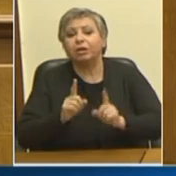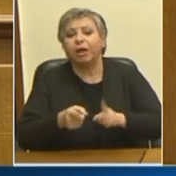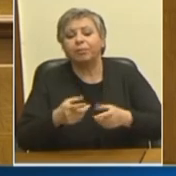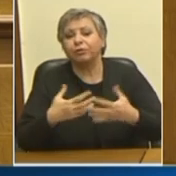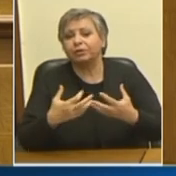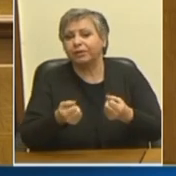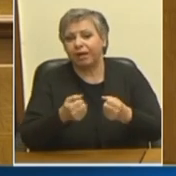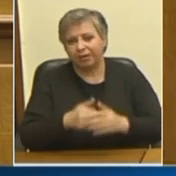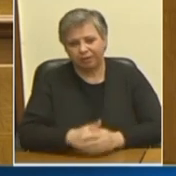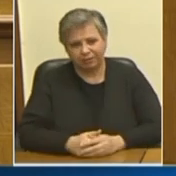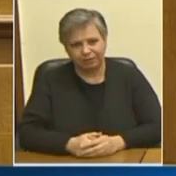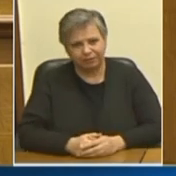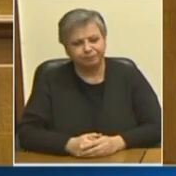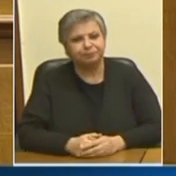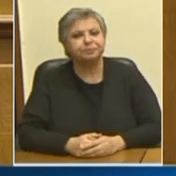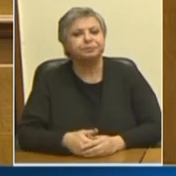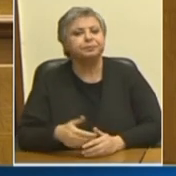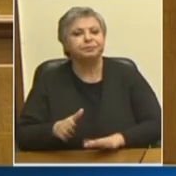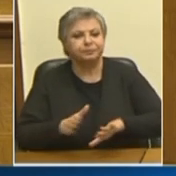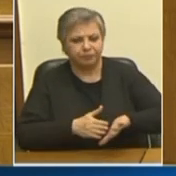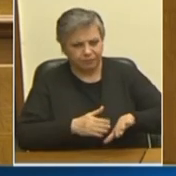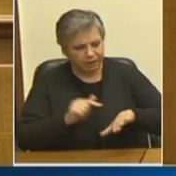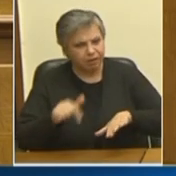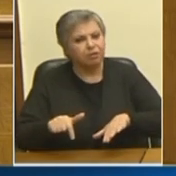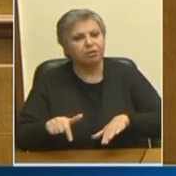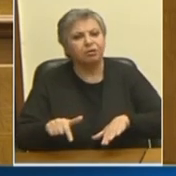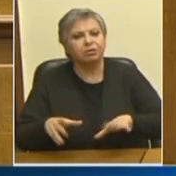Θα αναφερθώ λίγο στο θέμα της Εκκλησίας.